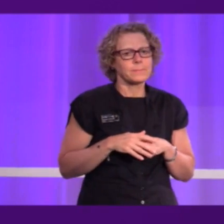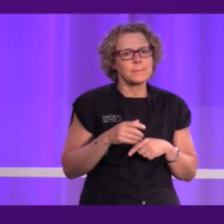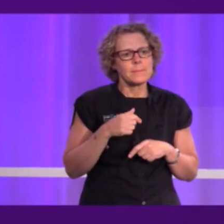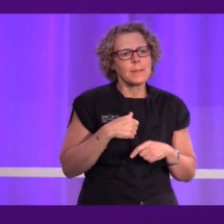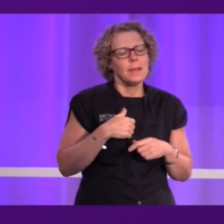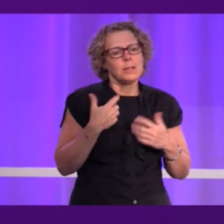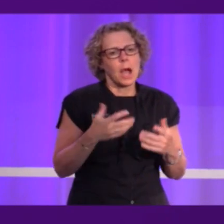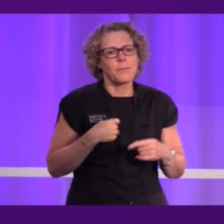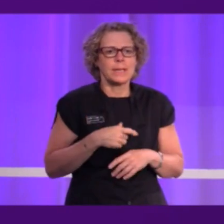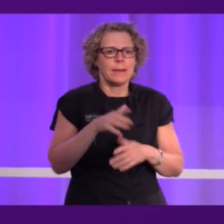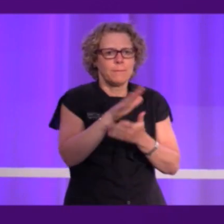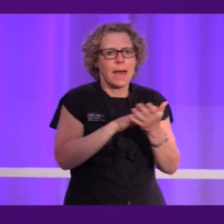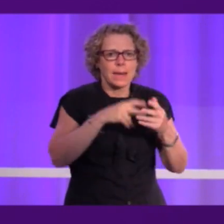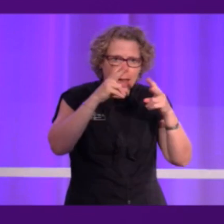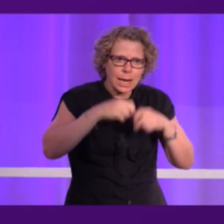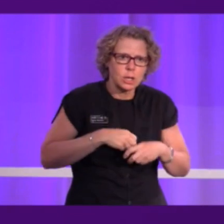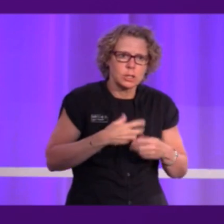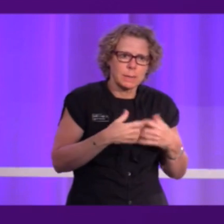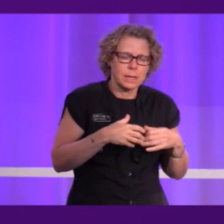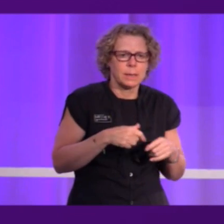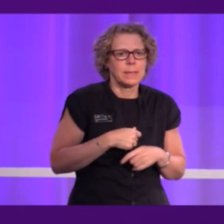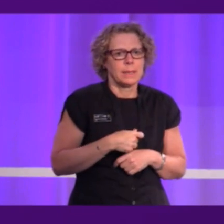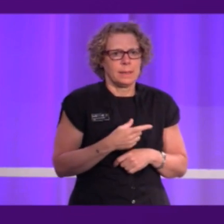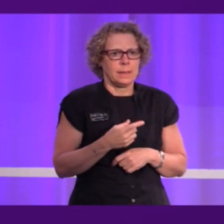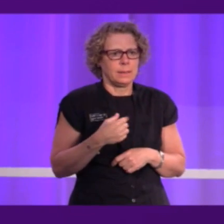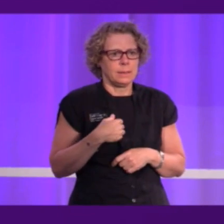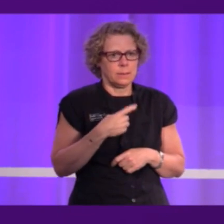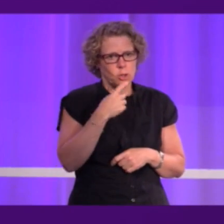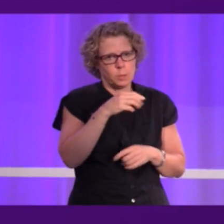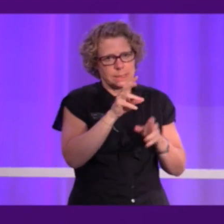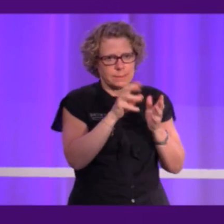säger. Jag är inte gråhårig. Ja. Och så är den röd med svarta prickar. Och så